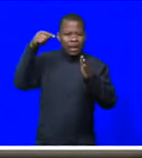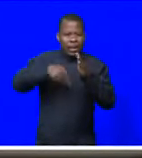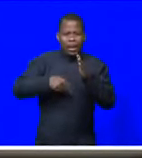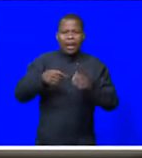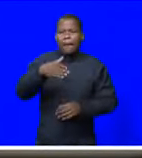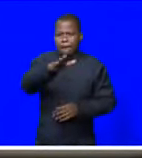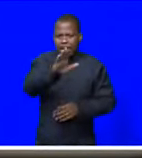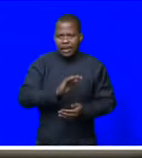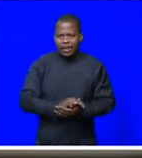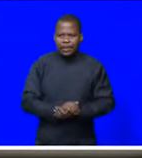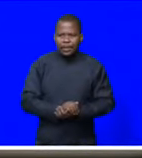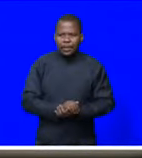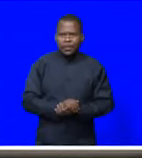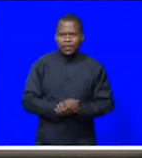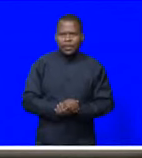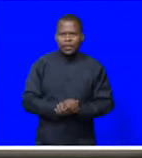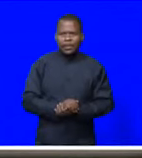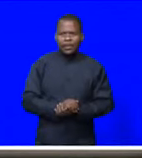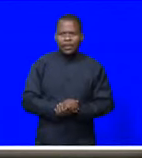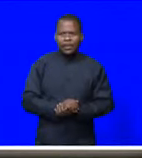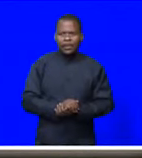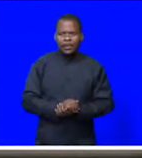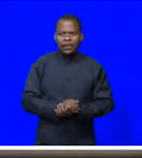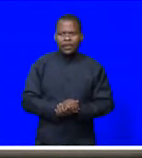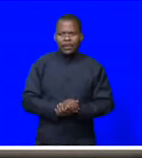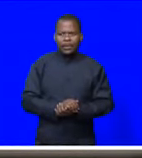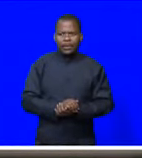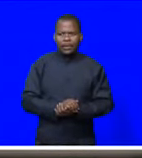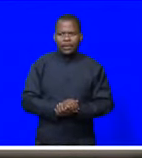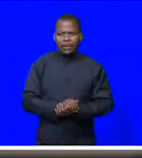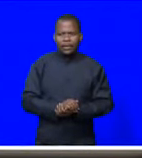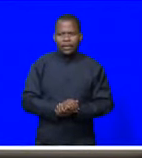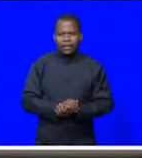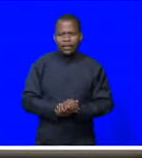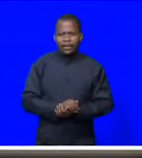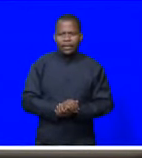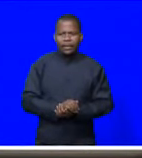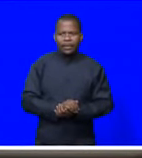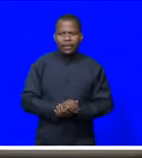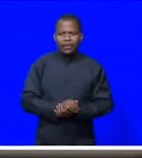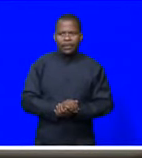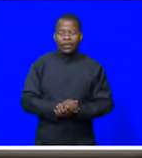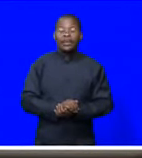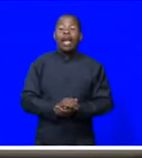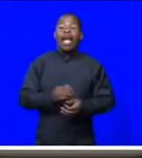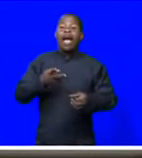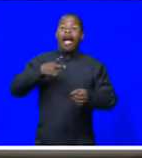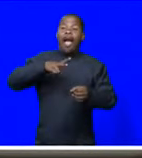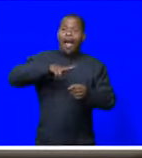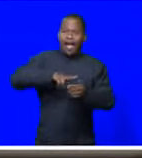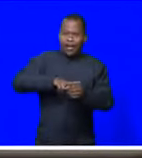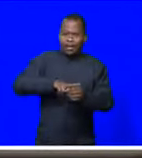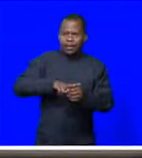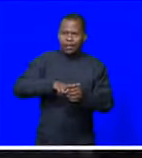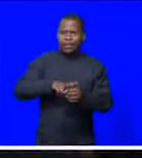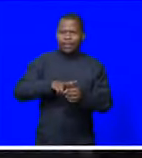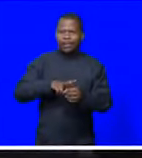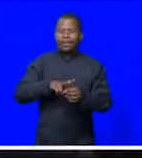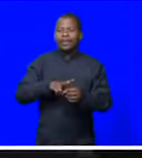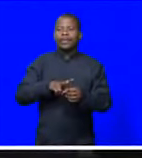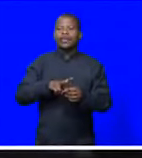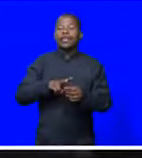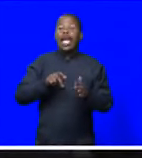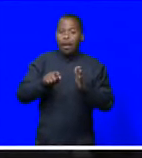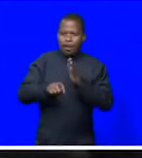kukhona lalapho siya khona dinvuke leti lesithi bona ukuthi dingendingo nekwekuthi ke sesicalile ukwengena kulabo